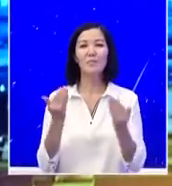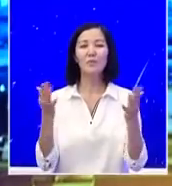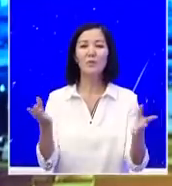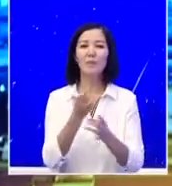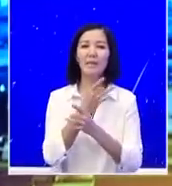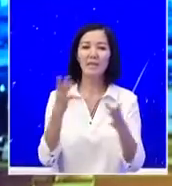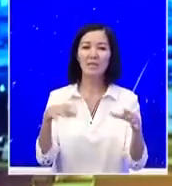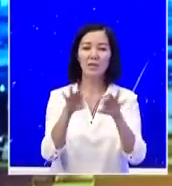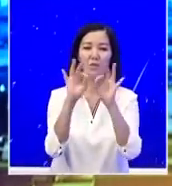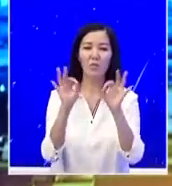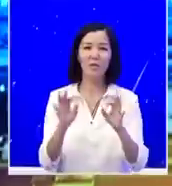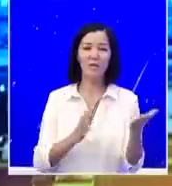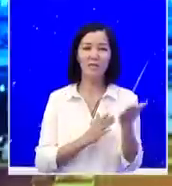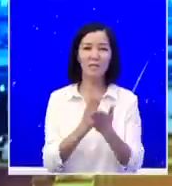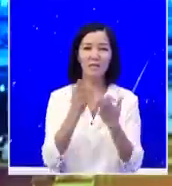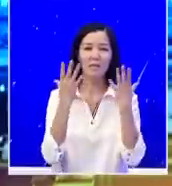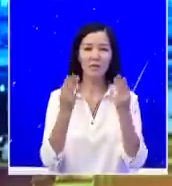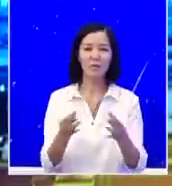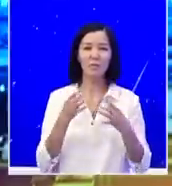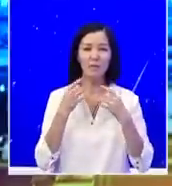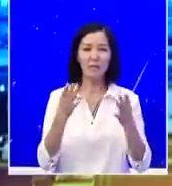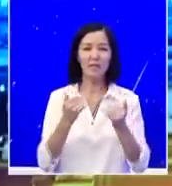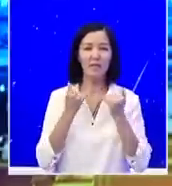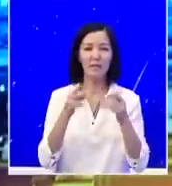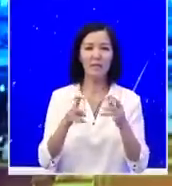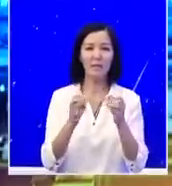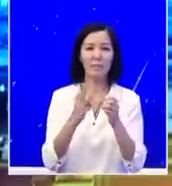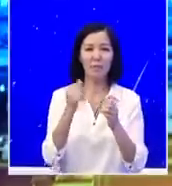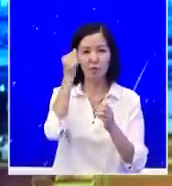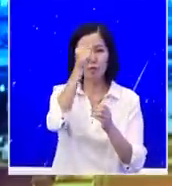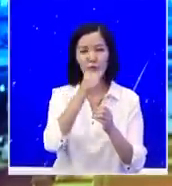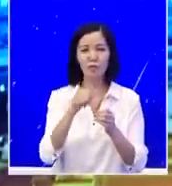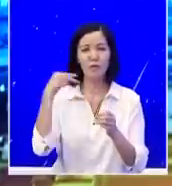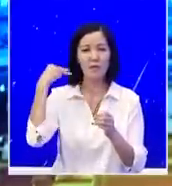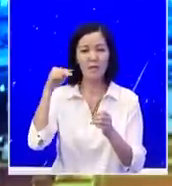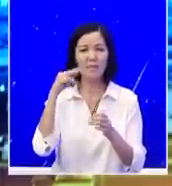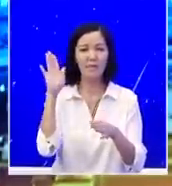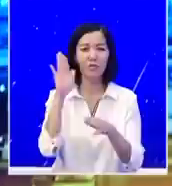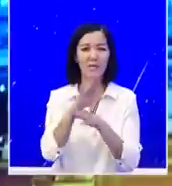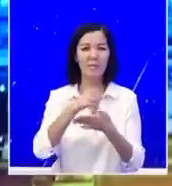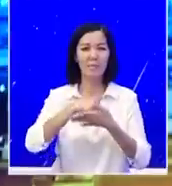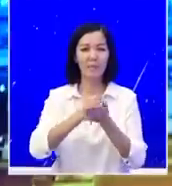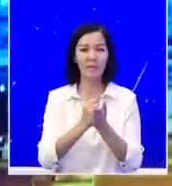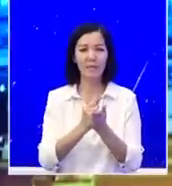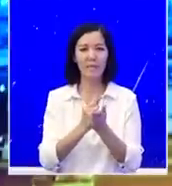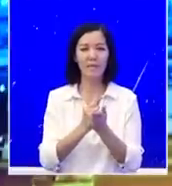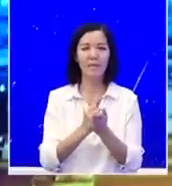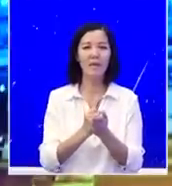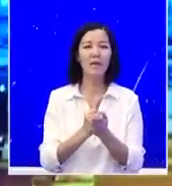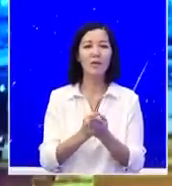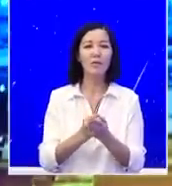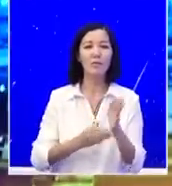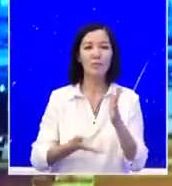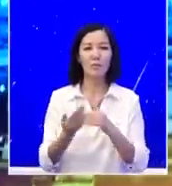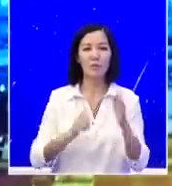Бүгін мәдениет және өнер қызметкерлері күні мереке ретінде 2013 жылы елбасы жарлығымен бекітілген. Сонан бері елімізде